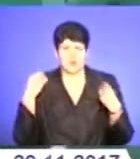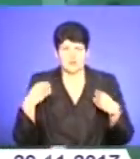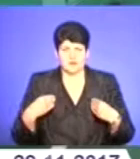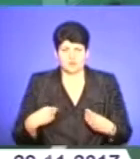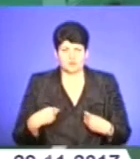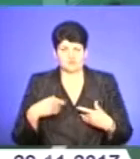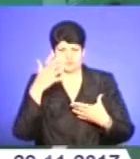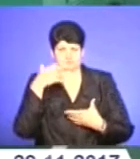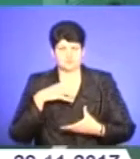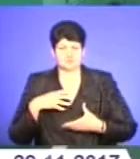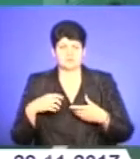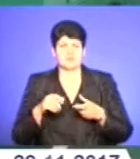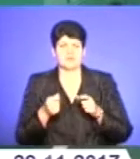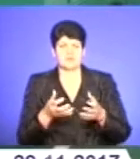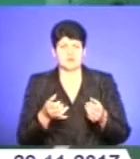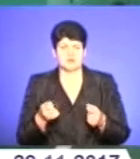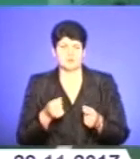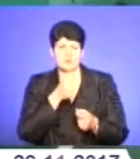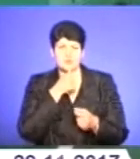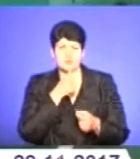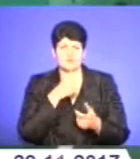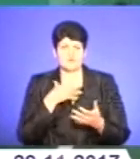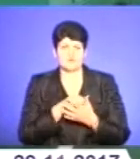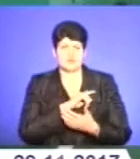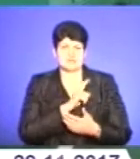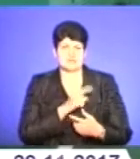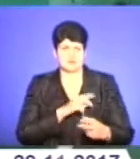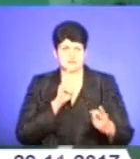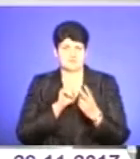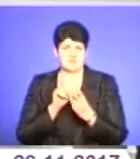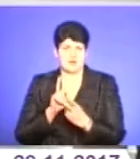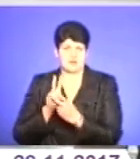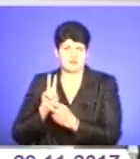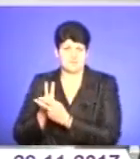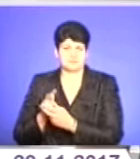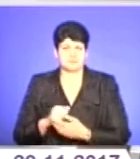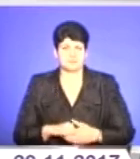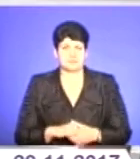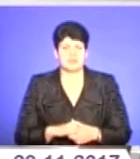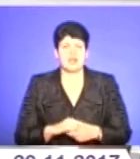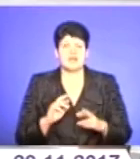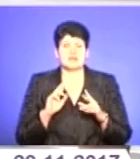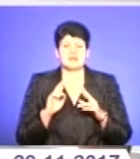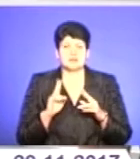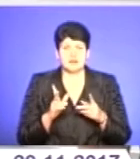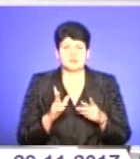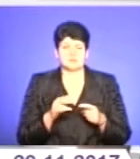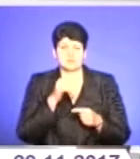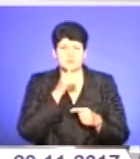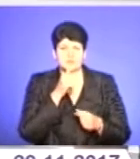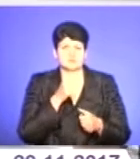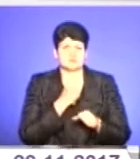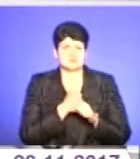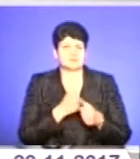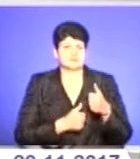необхідну амуніцію, взялись за зброю, аби випробувати свої сили у спарингах. Як настроюватись на змагання,